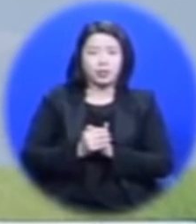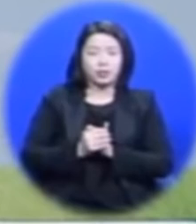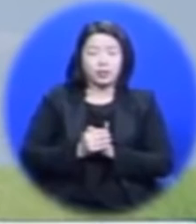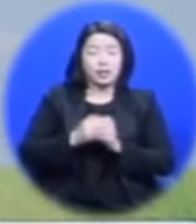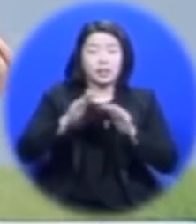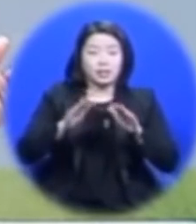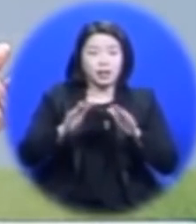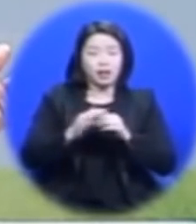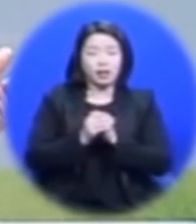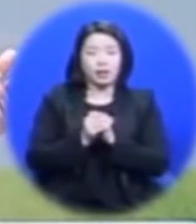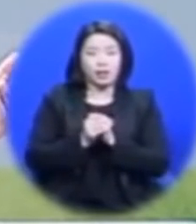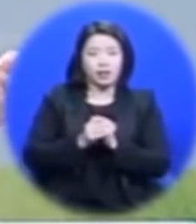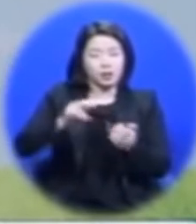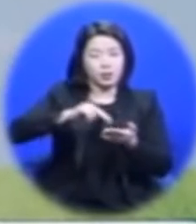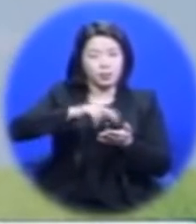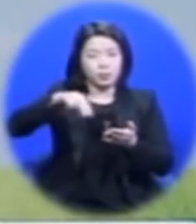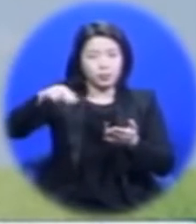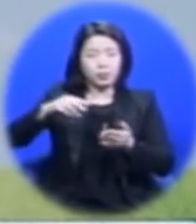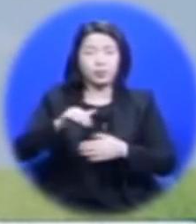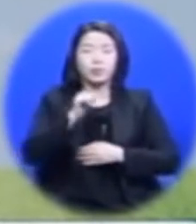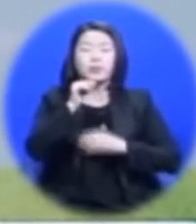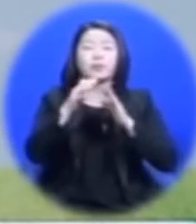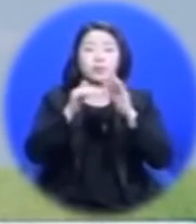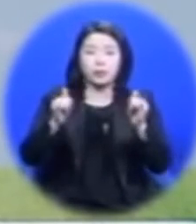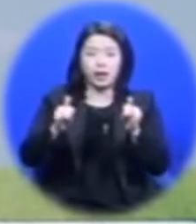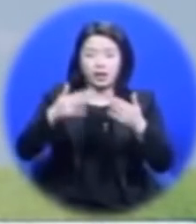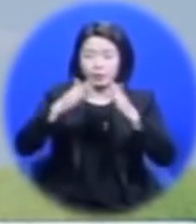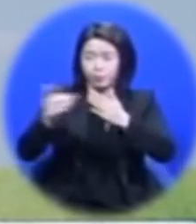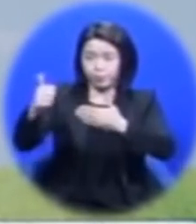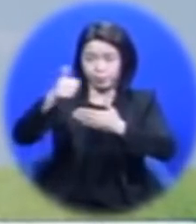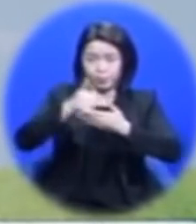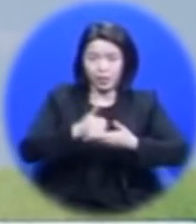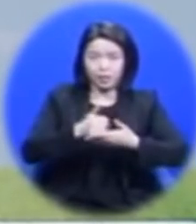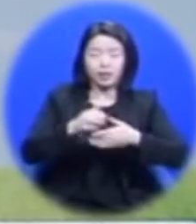자, 유리하는 빈민을 집에 들이며,